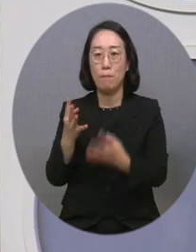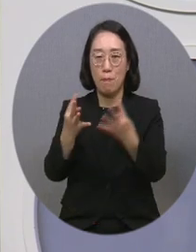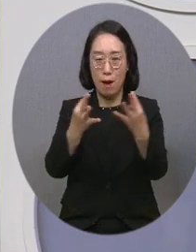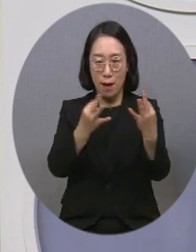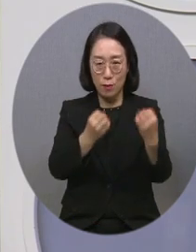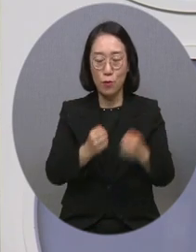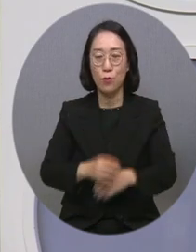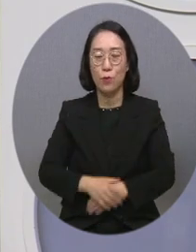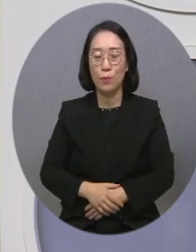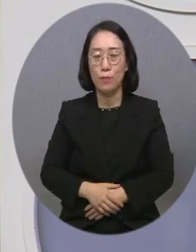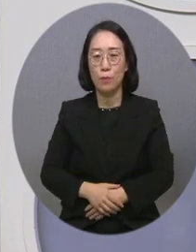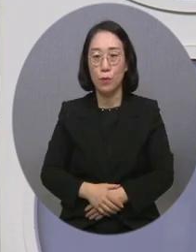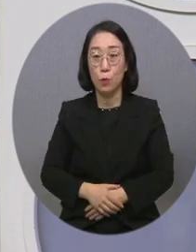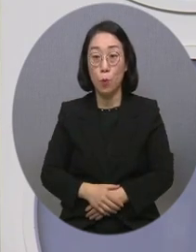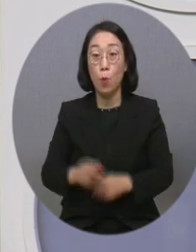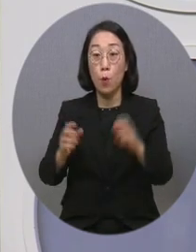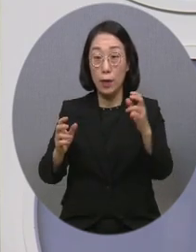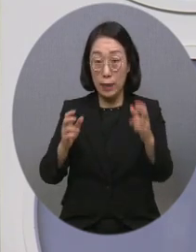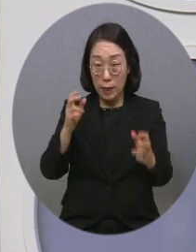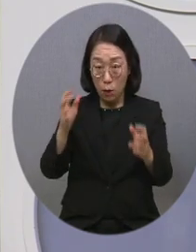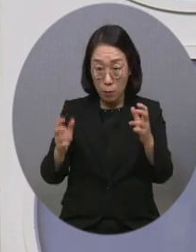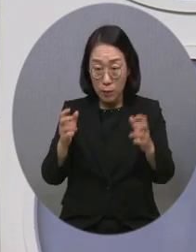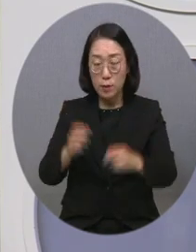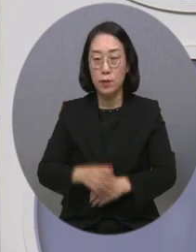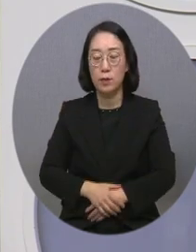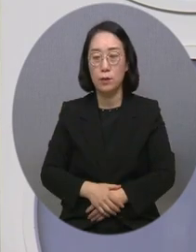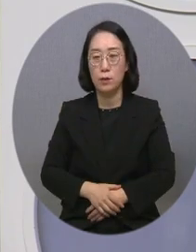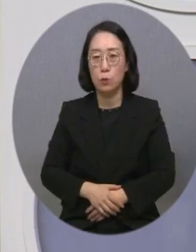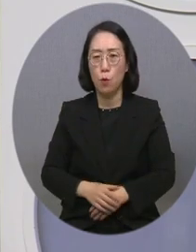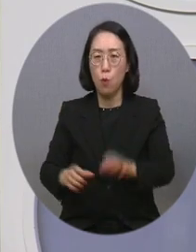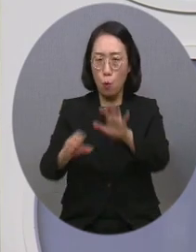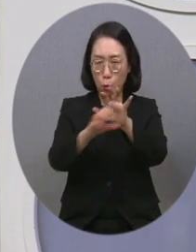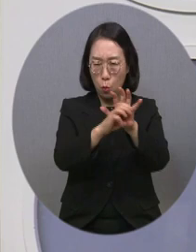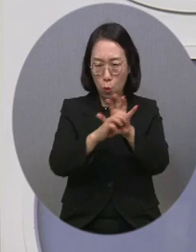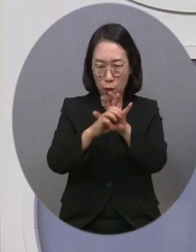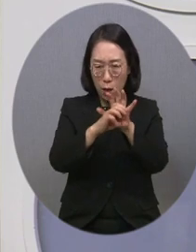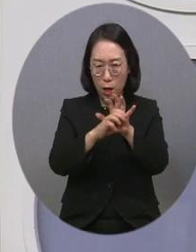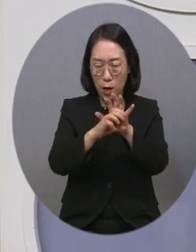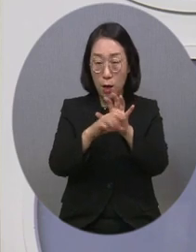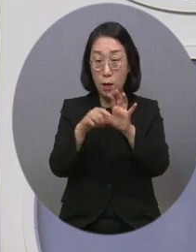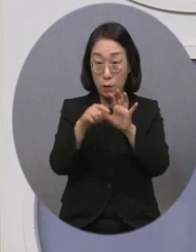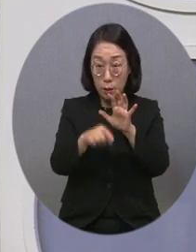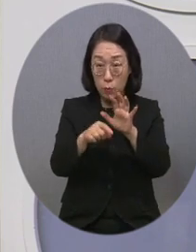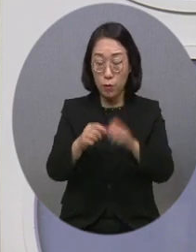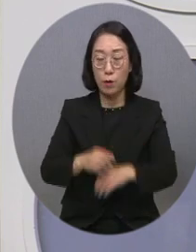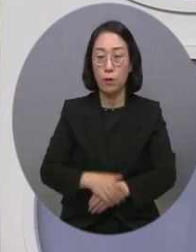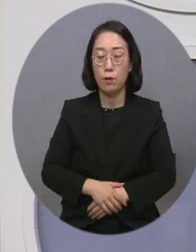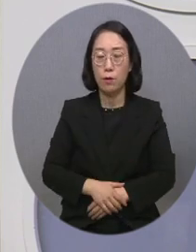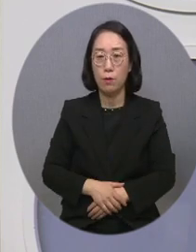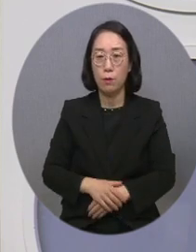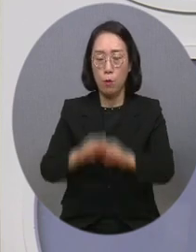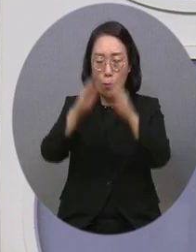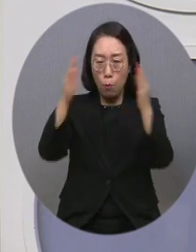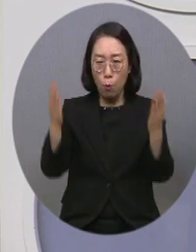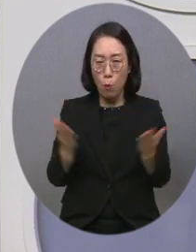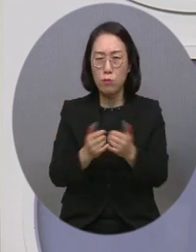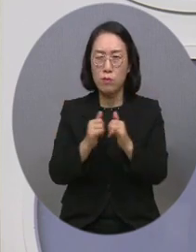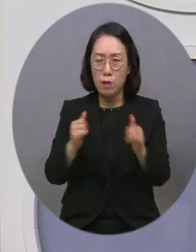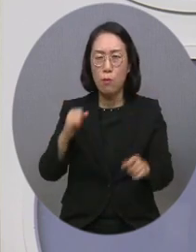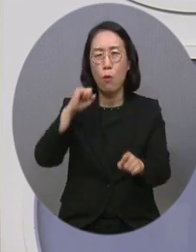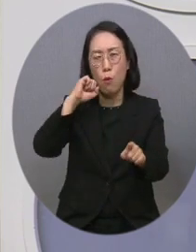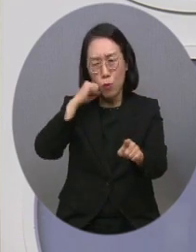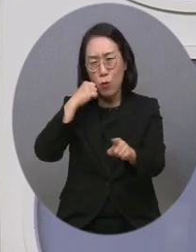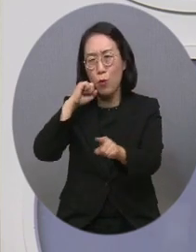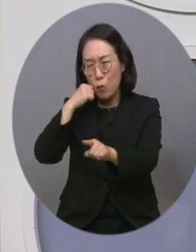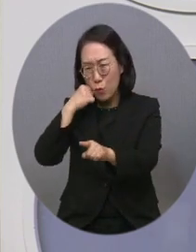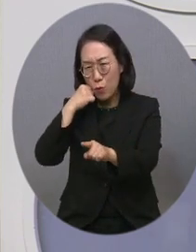그리고 기업들도 그렇고 코로나19로 인해서 모든 사람들이 다 어렵죠.